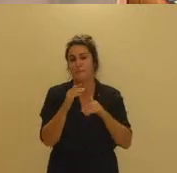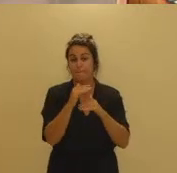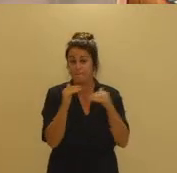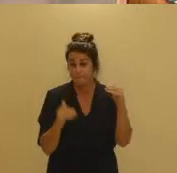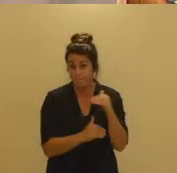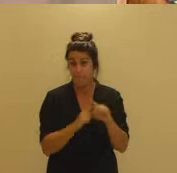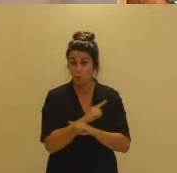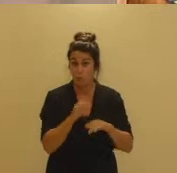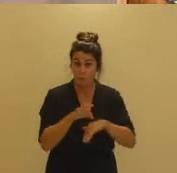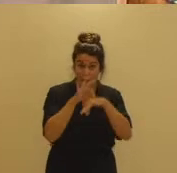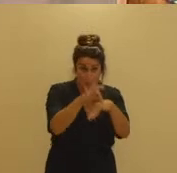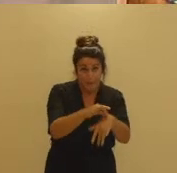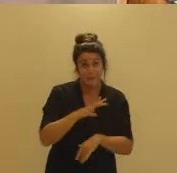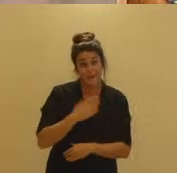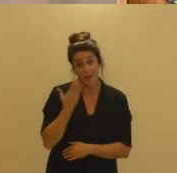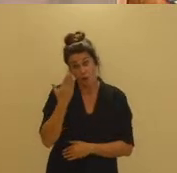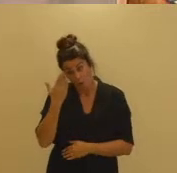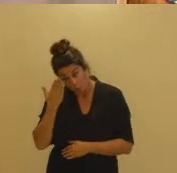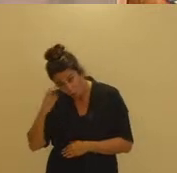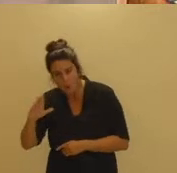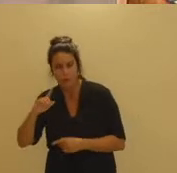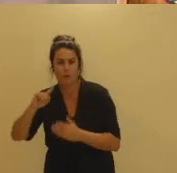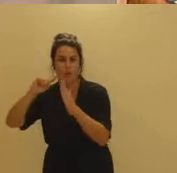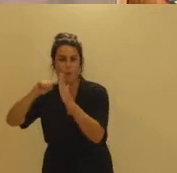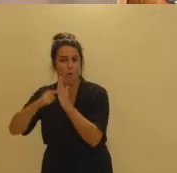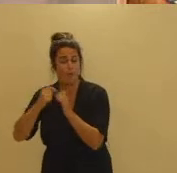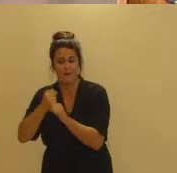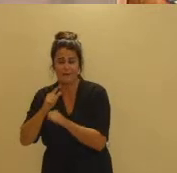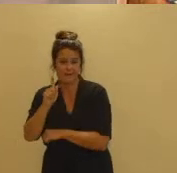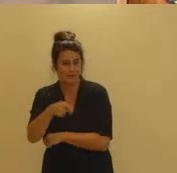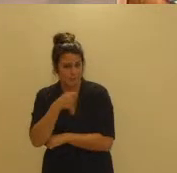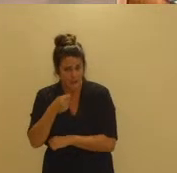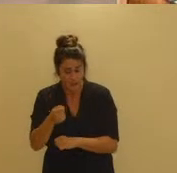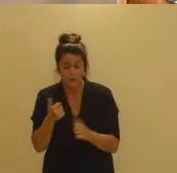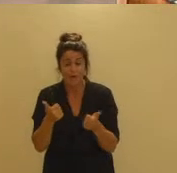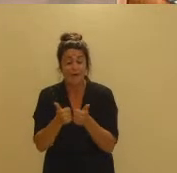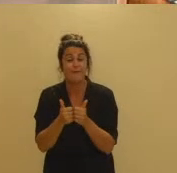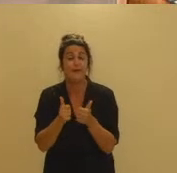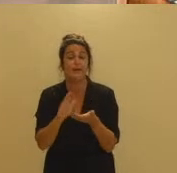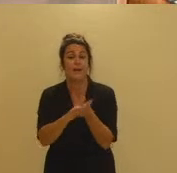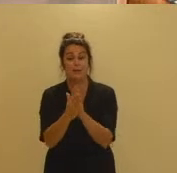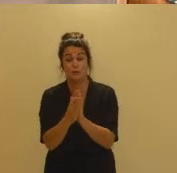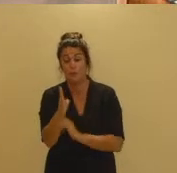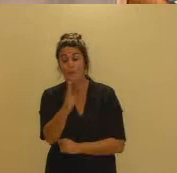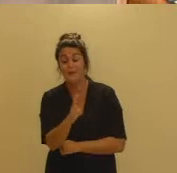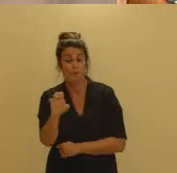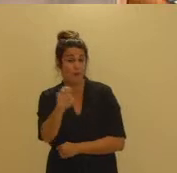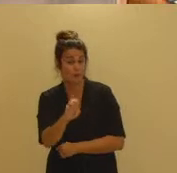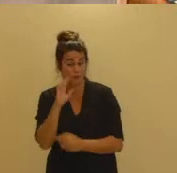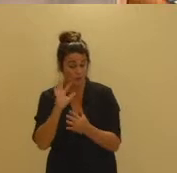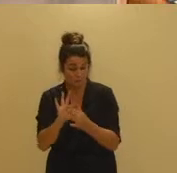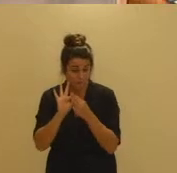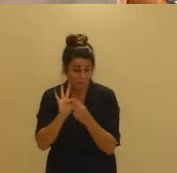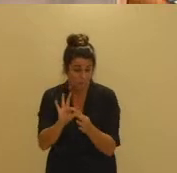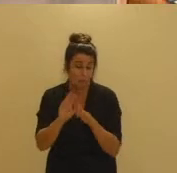Et effectivement, on est engagé dans cette réflexion avec l'association et il y aura probablement d'autres étapes.